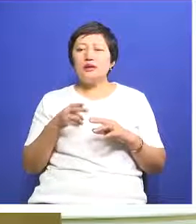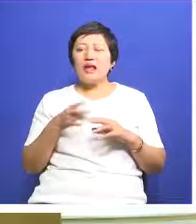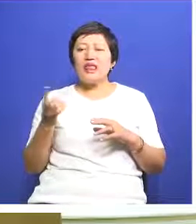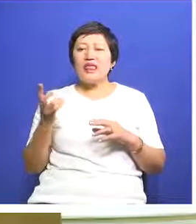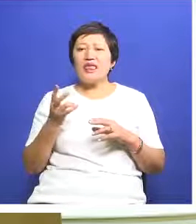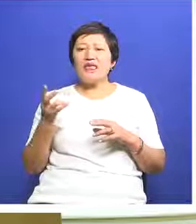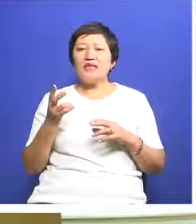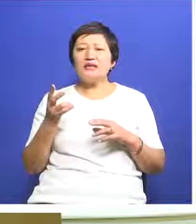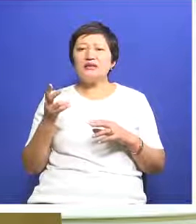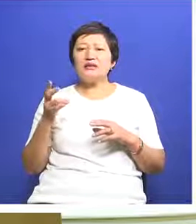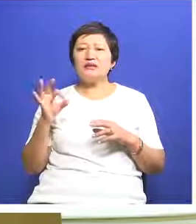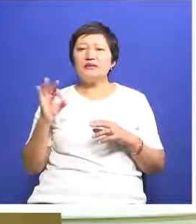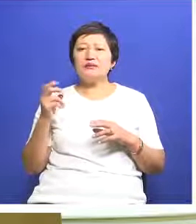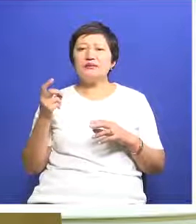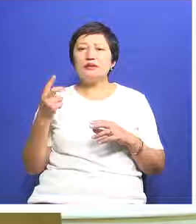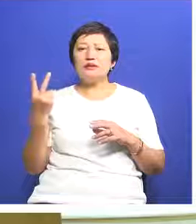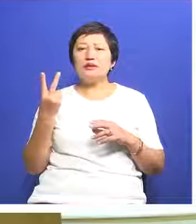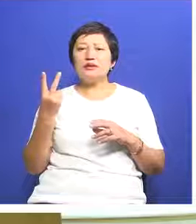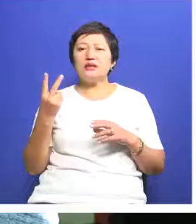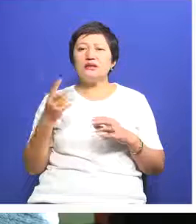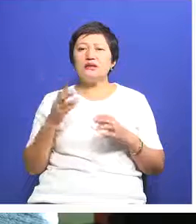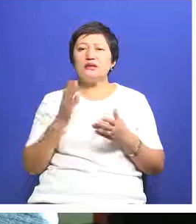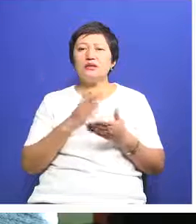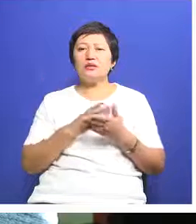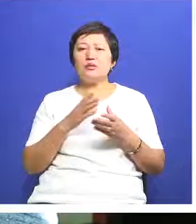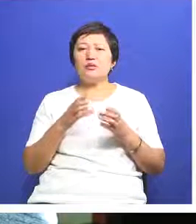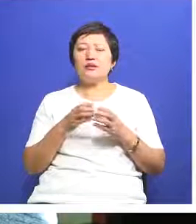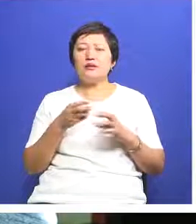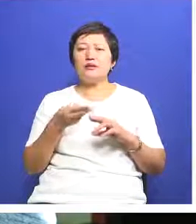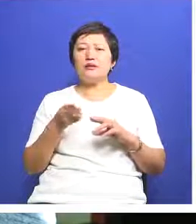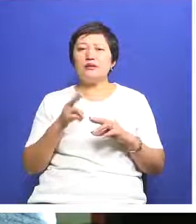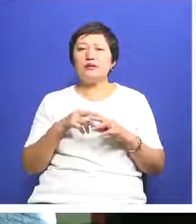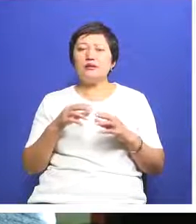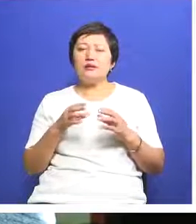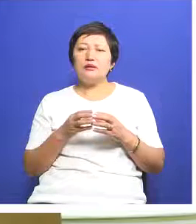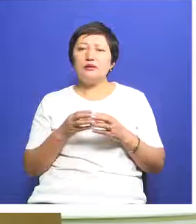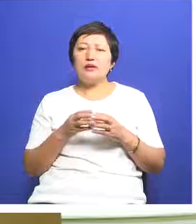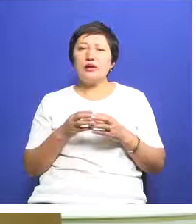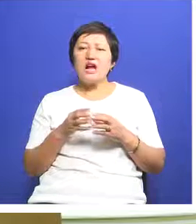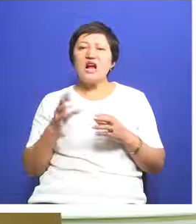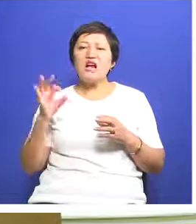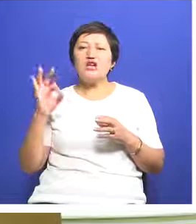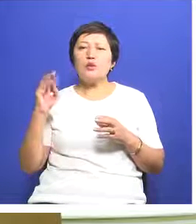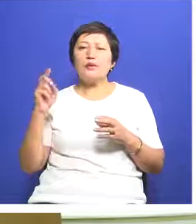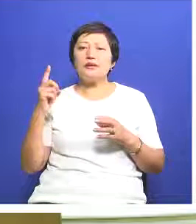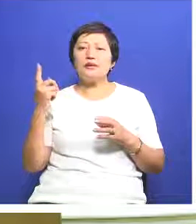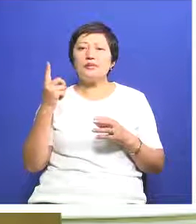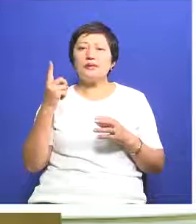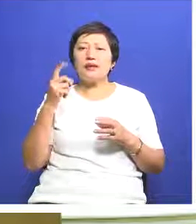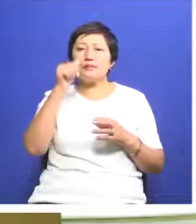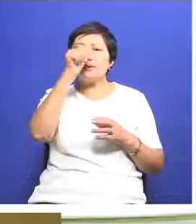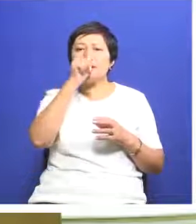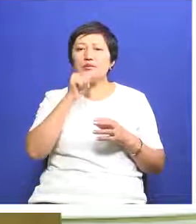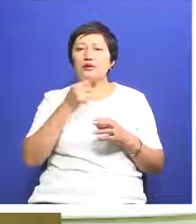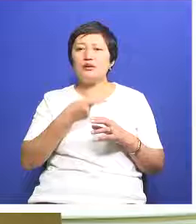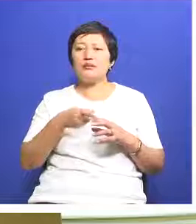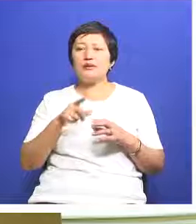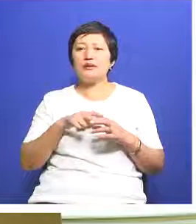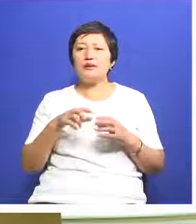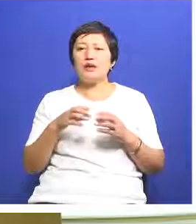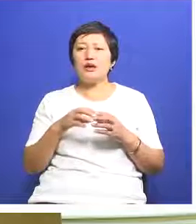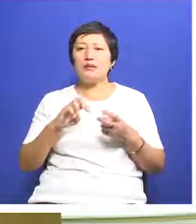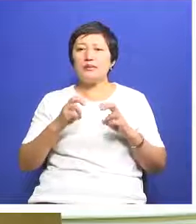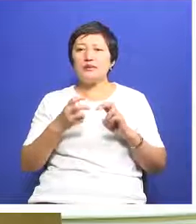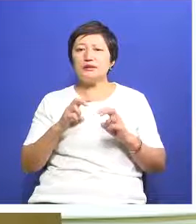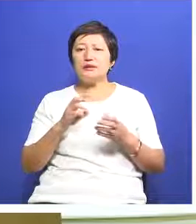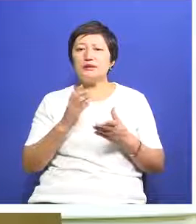Негізі жауып қалған бір жерде бір екі жерде ме қазір бар. Онда жауып тастаймыз бір апта көлемінде. Бір апта көлемінде